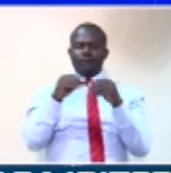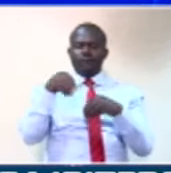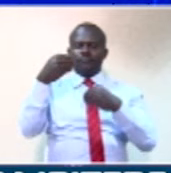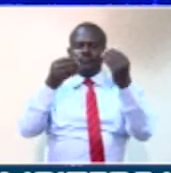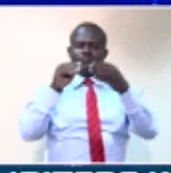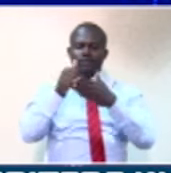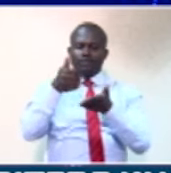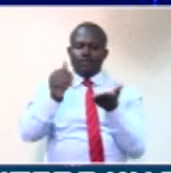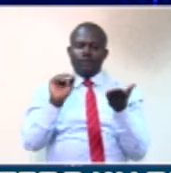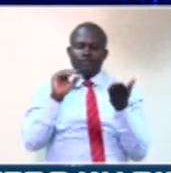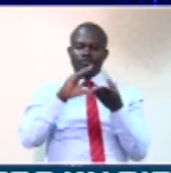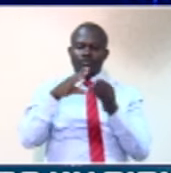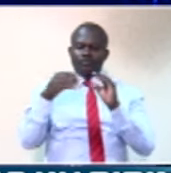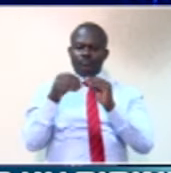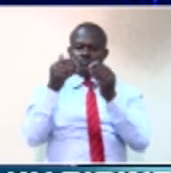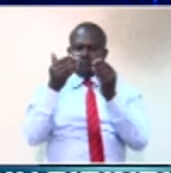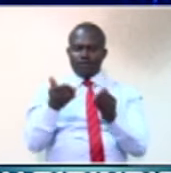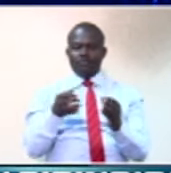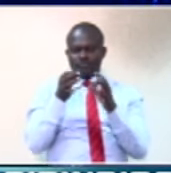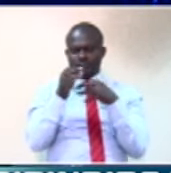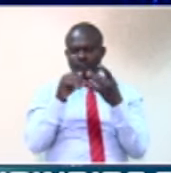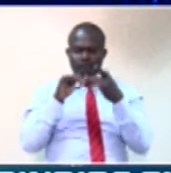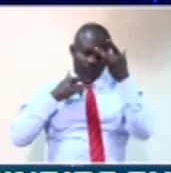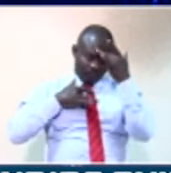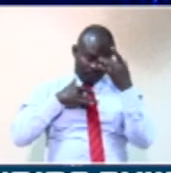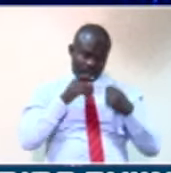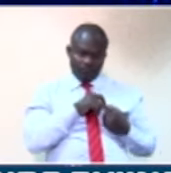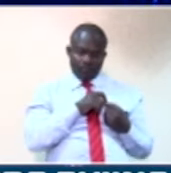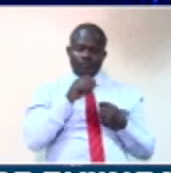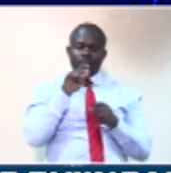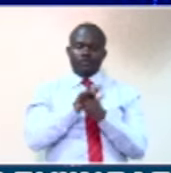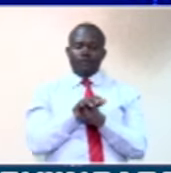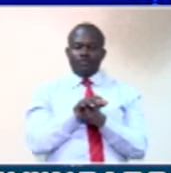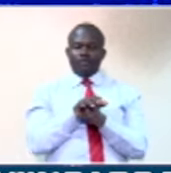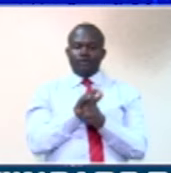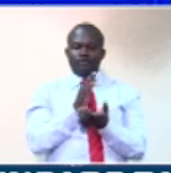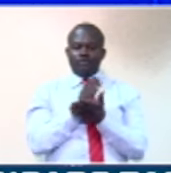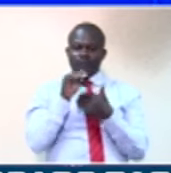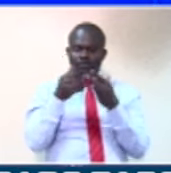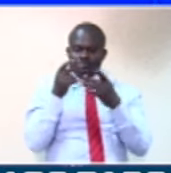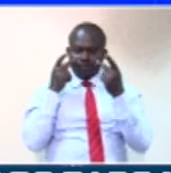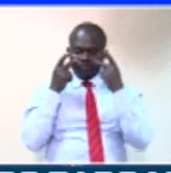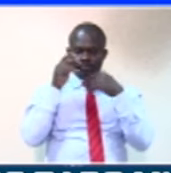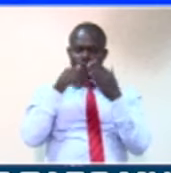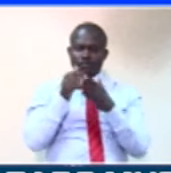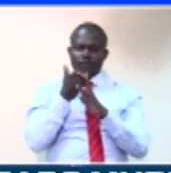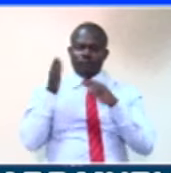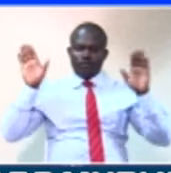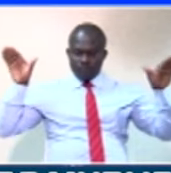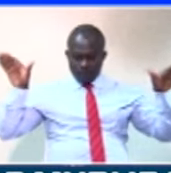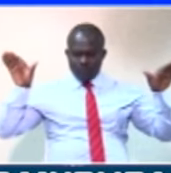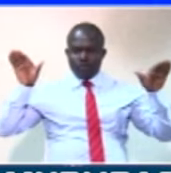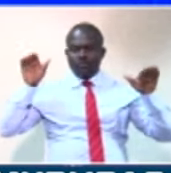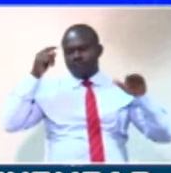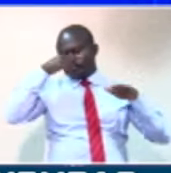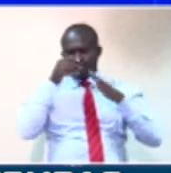batanga kuri iyi nkuru igaruka ku ndwara y'agahinda gakabije. Paul, yego, niba abadukurikiye hari wageze kuri Twitter, Facebook cyangwa